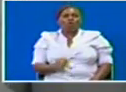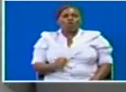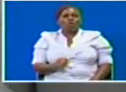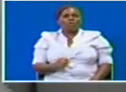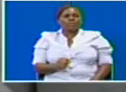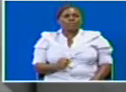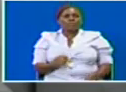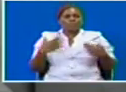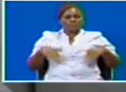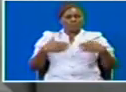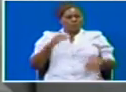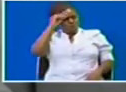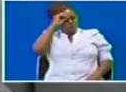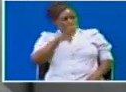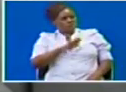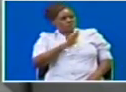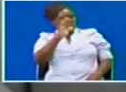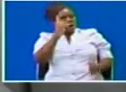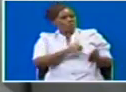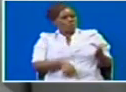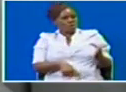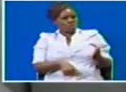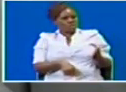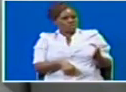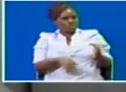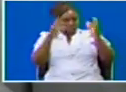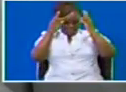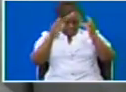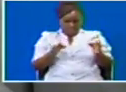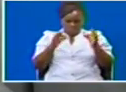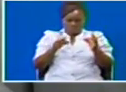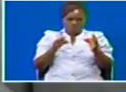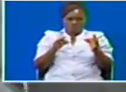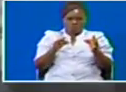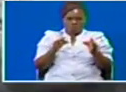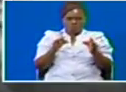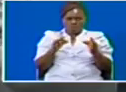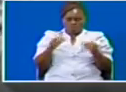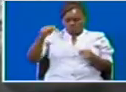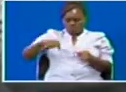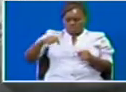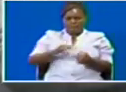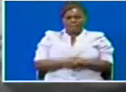Labda utupatie maoni yako kuhusiana na hiyo hatua ambayo alichukua Rais Uhuru Kenyatta mapema leo.